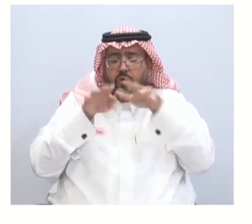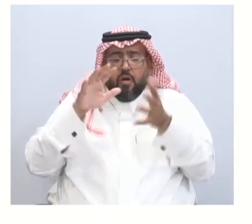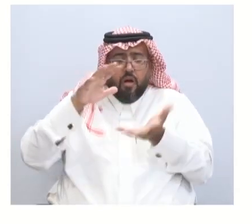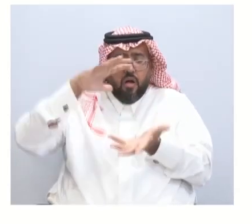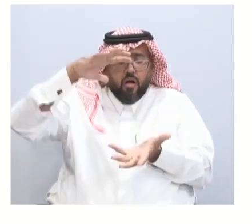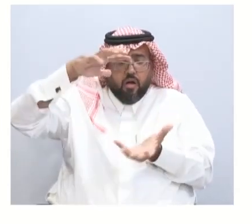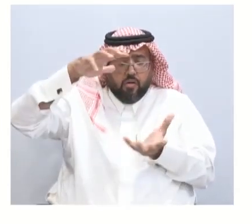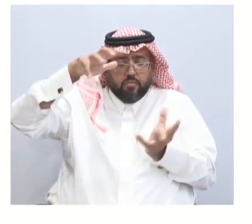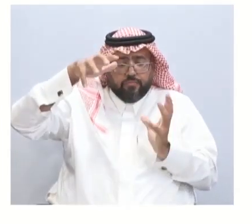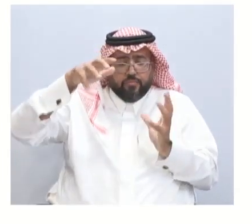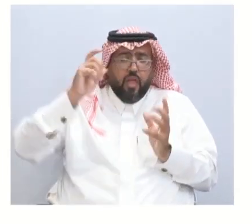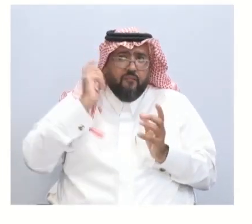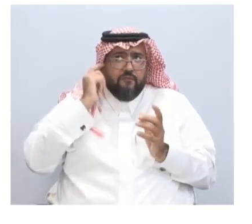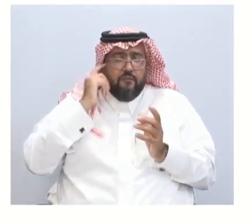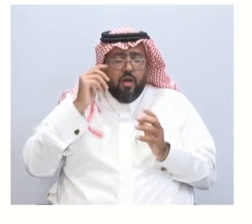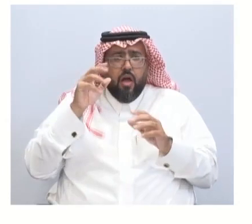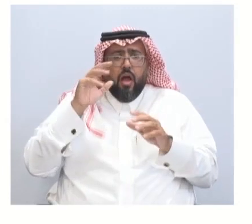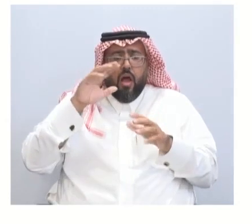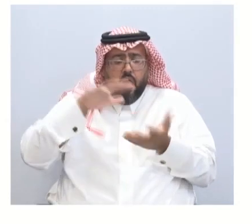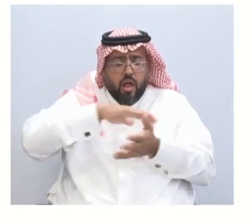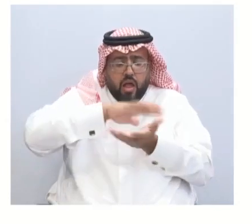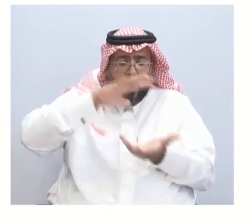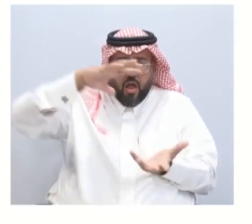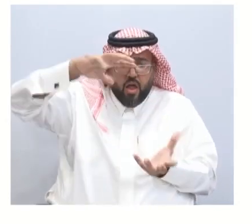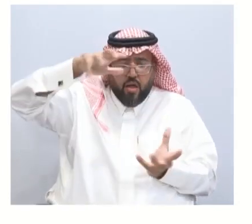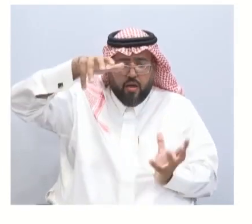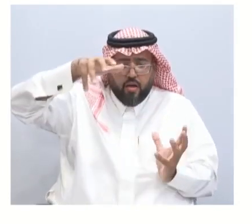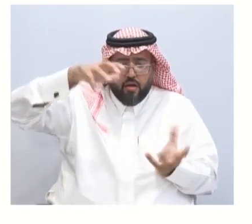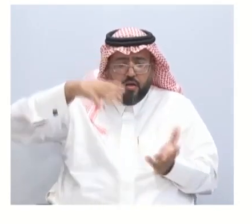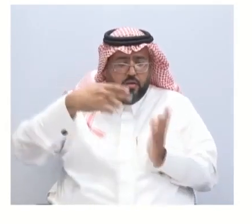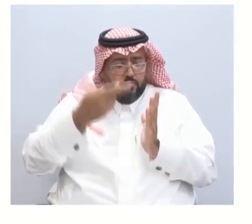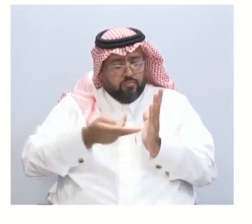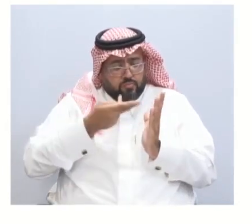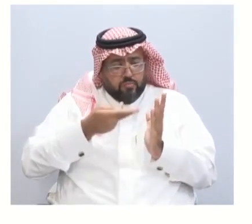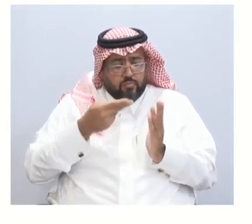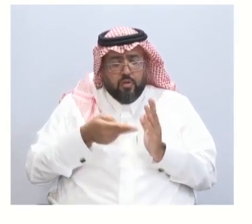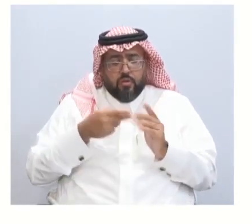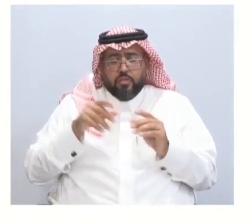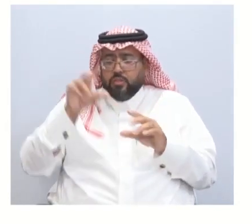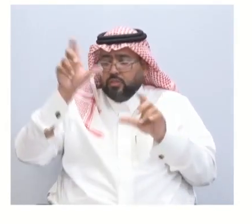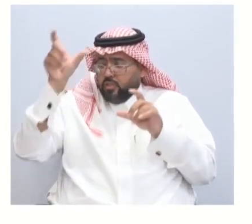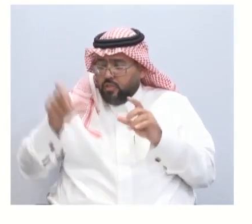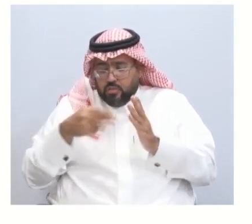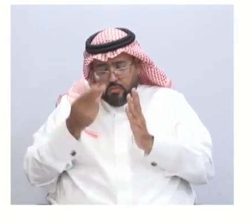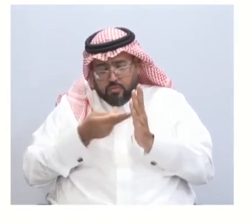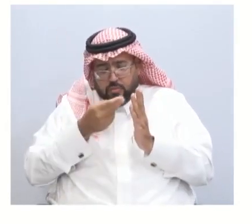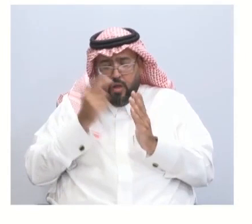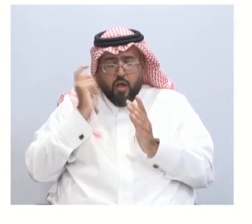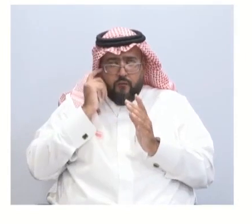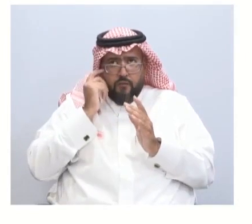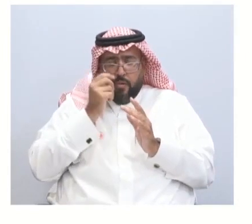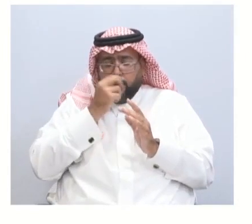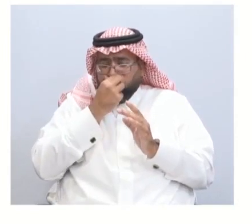اقترح فكره تغير المعالم الرئيسه للارض هم رسام الخرائط بعد ذلك ذكرنا